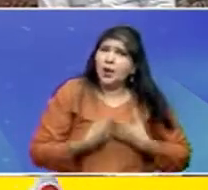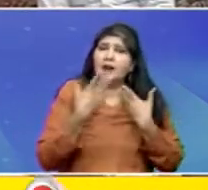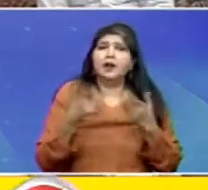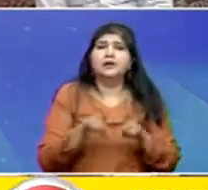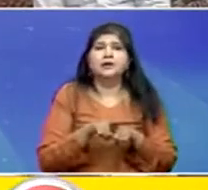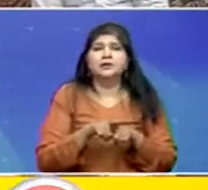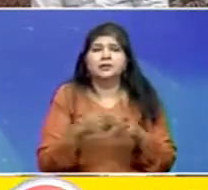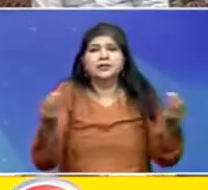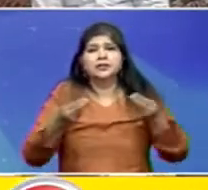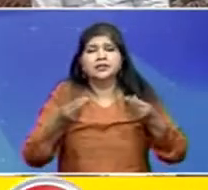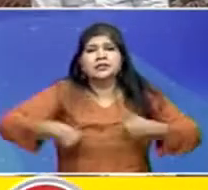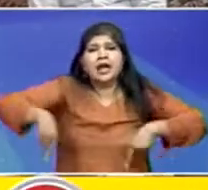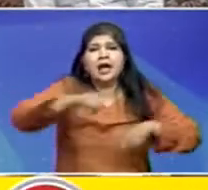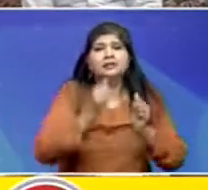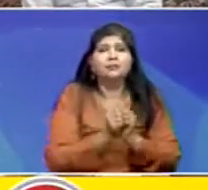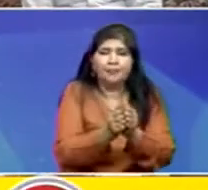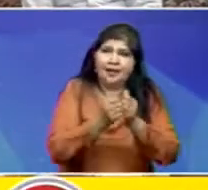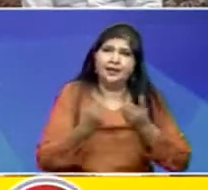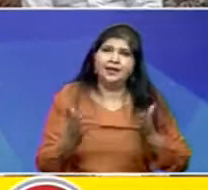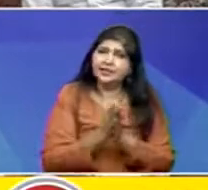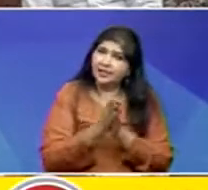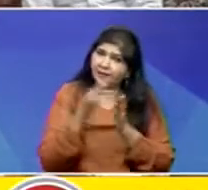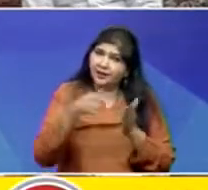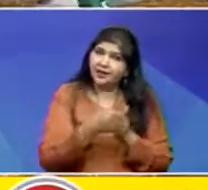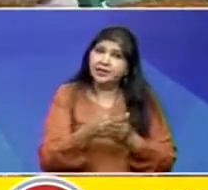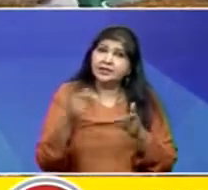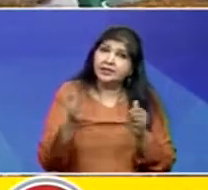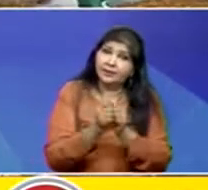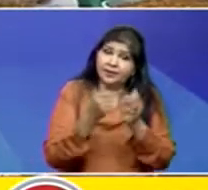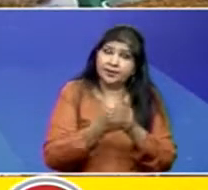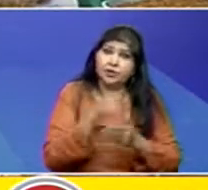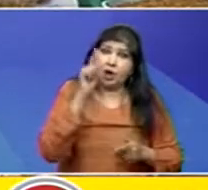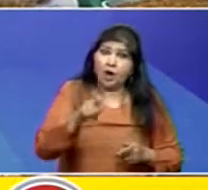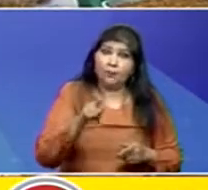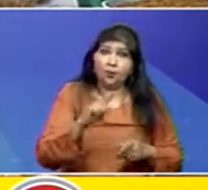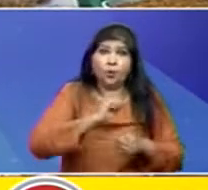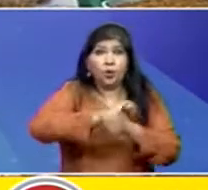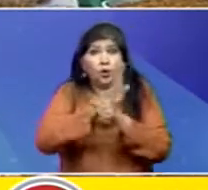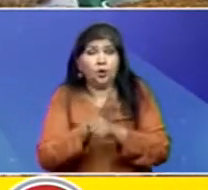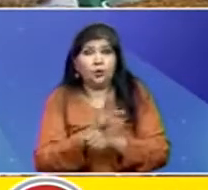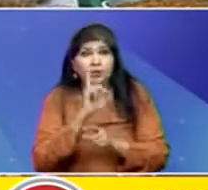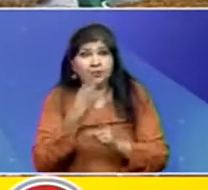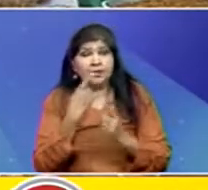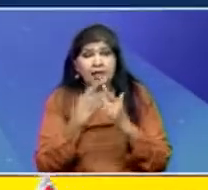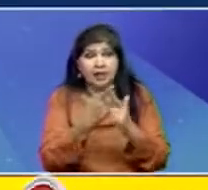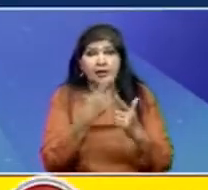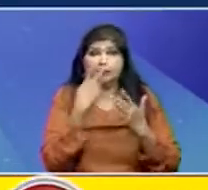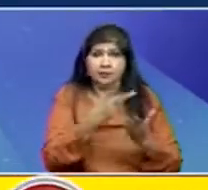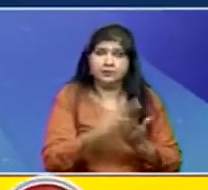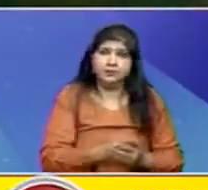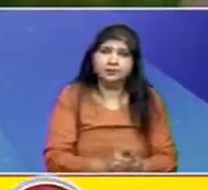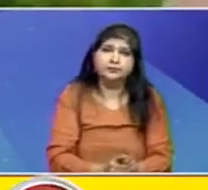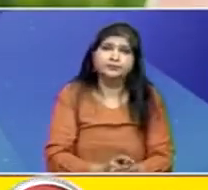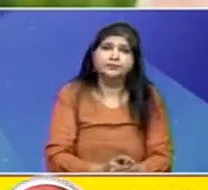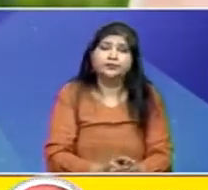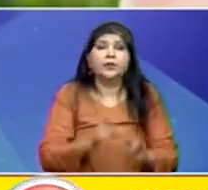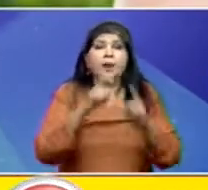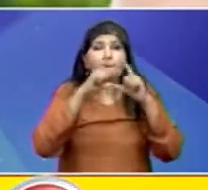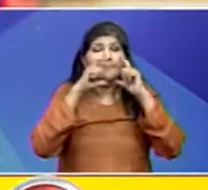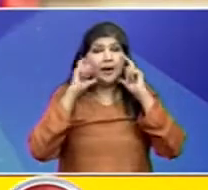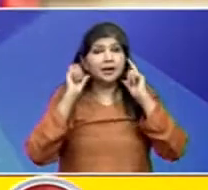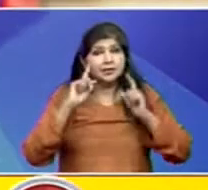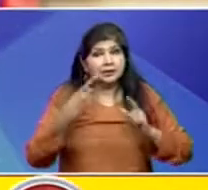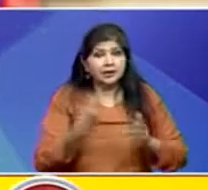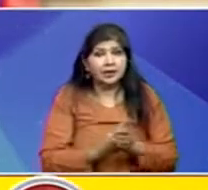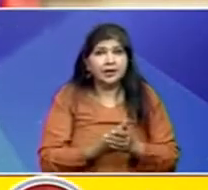और सौफार के साथ बनाईए, इन सब के बीच आपको कोरोना से भी सर्तरक रहना है, मास्क लगाना,